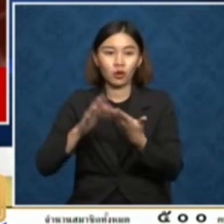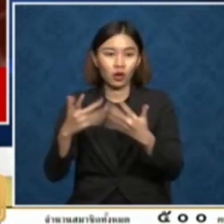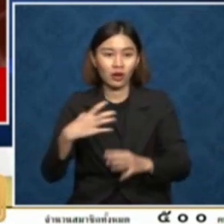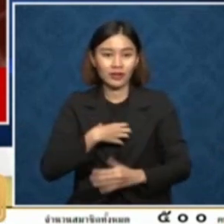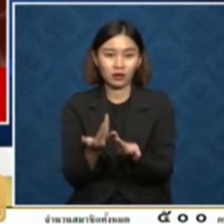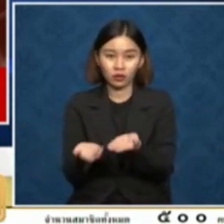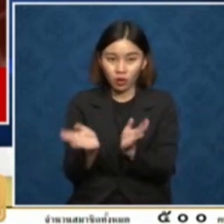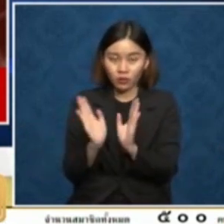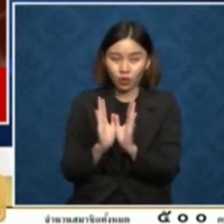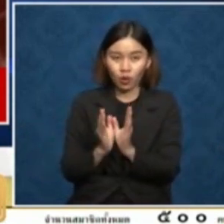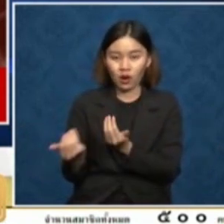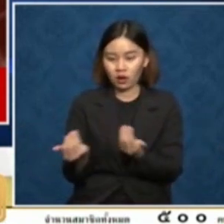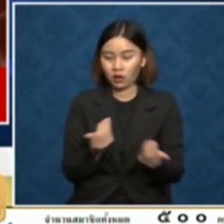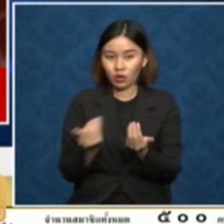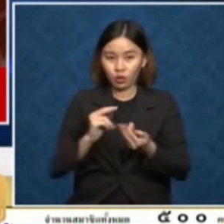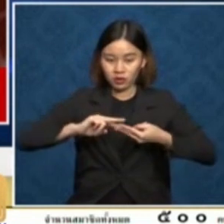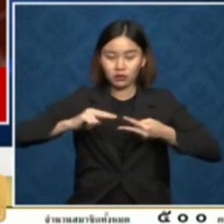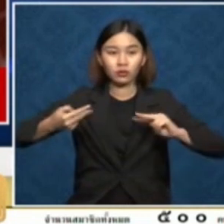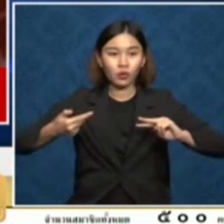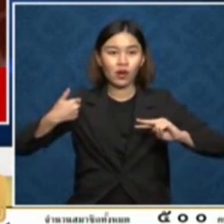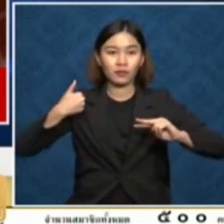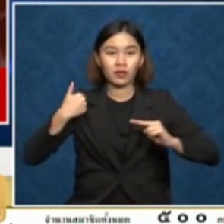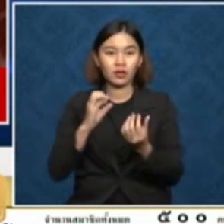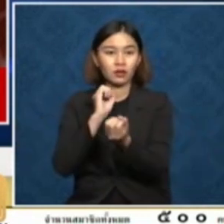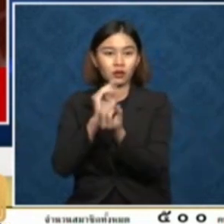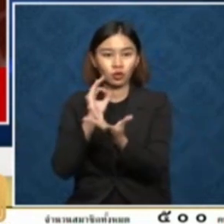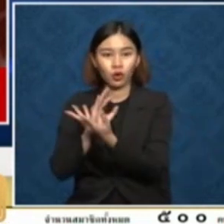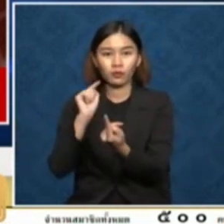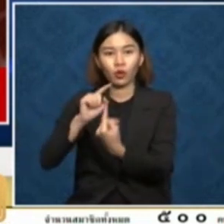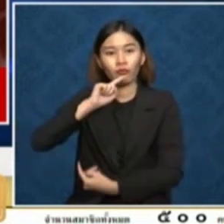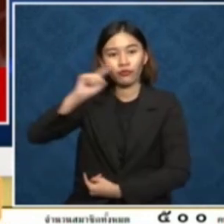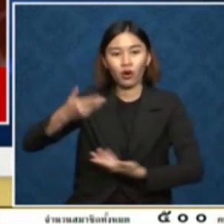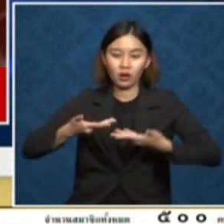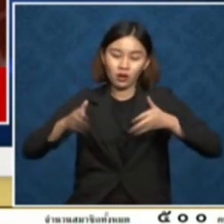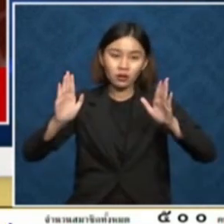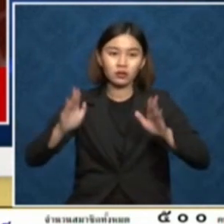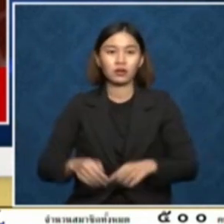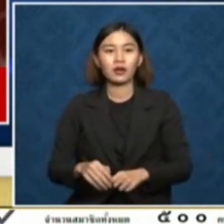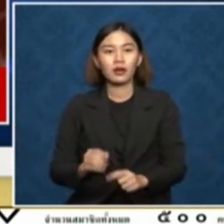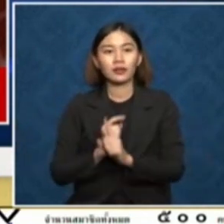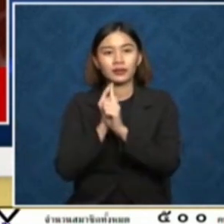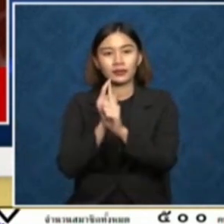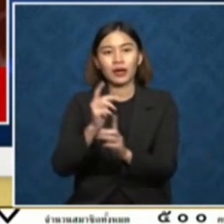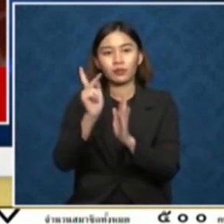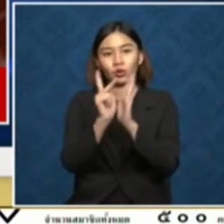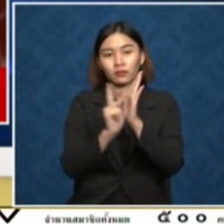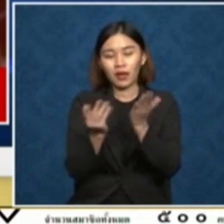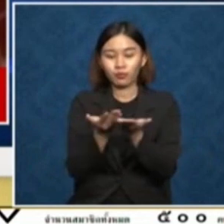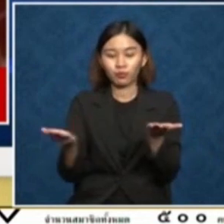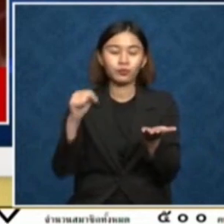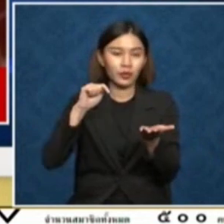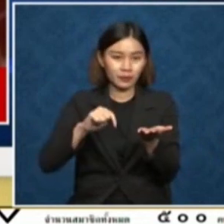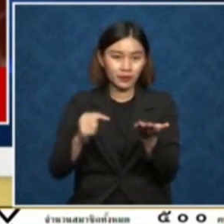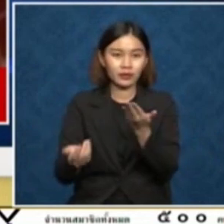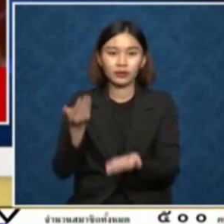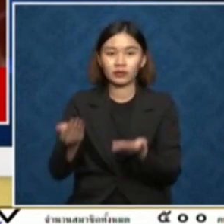ศการแข่งขันกีฬาในระดับสากลที่ใช้เพศกำเนิดเป็นตัวกำหนดในการแข่งขันสิทธิภายหลังจากการสมรส